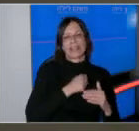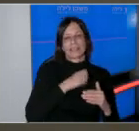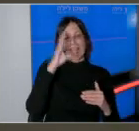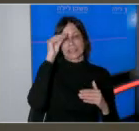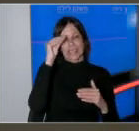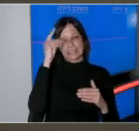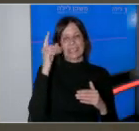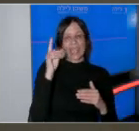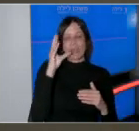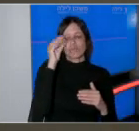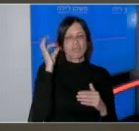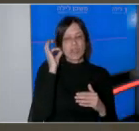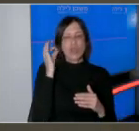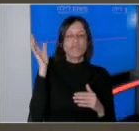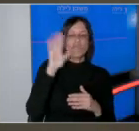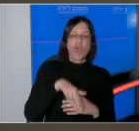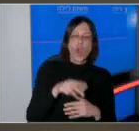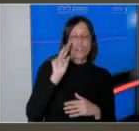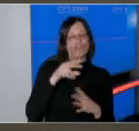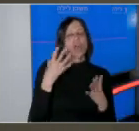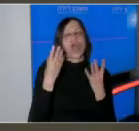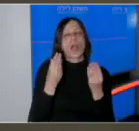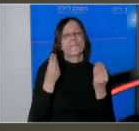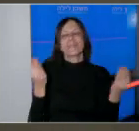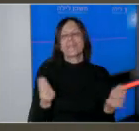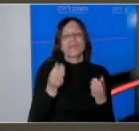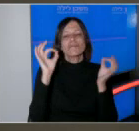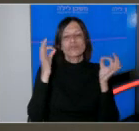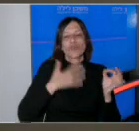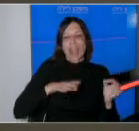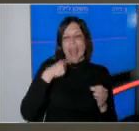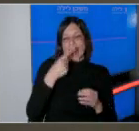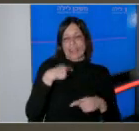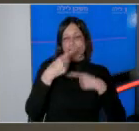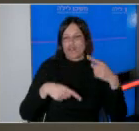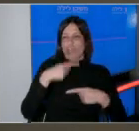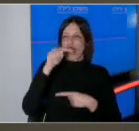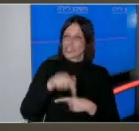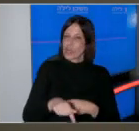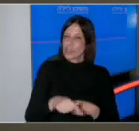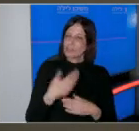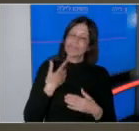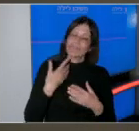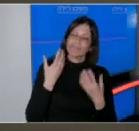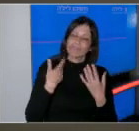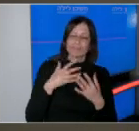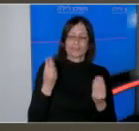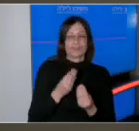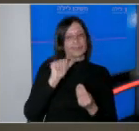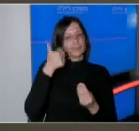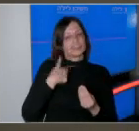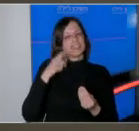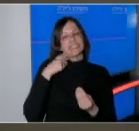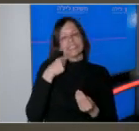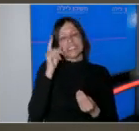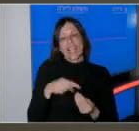מיניות ועוד. יש לי כל כך הרבה דברים ספציפיים שאני רוצה להגיד לשנה הזו. ברשותכם, אני אתחיל עם מה אנחנו צריכים